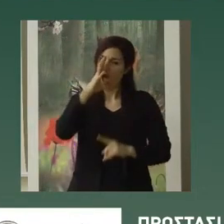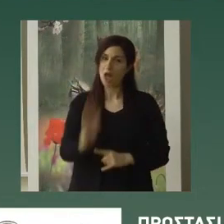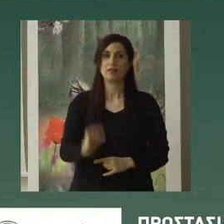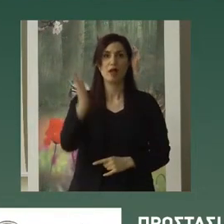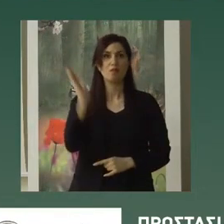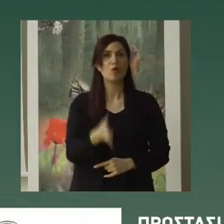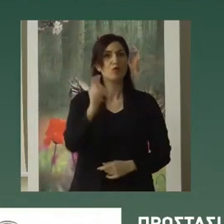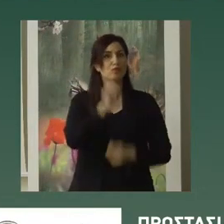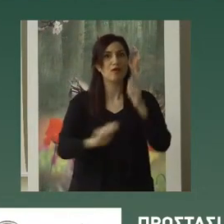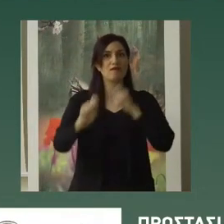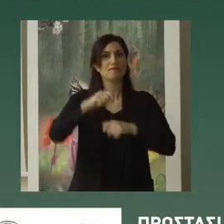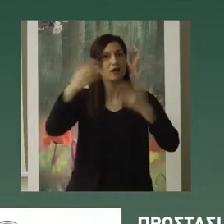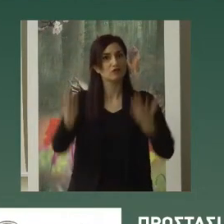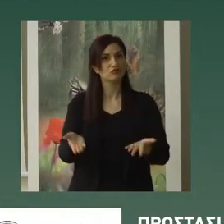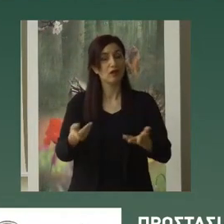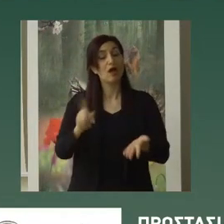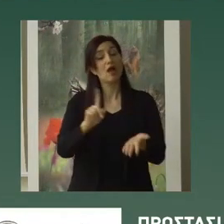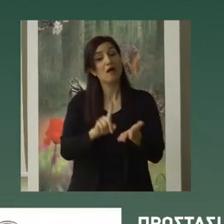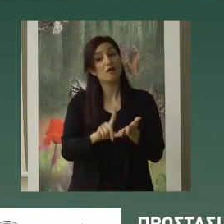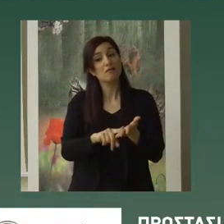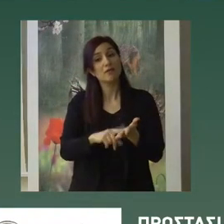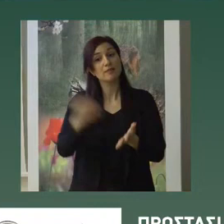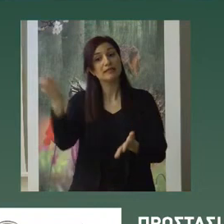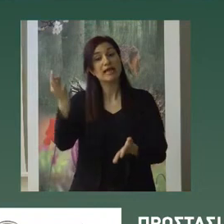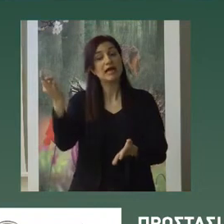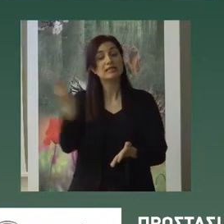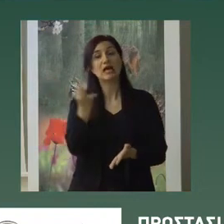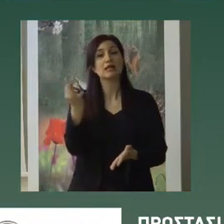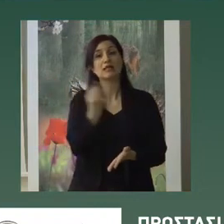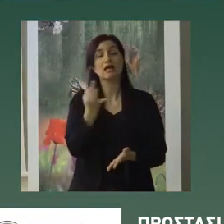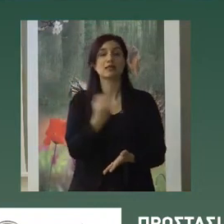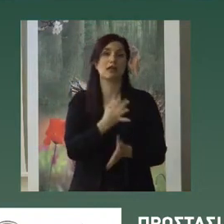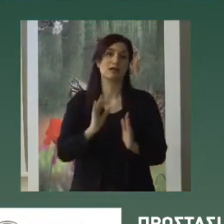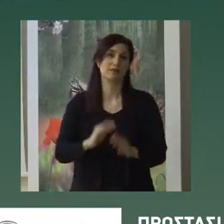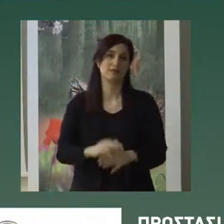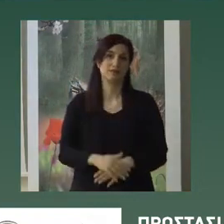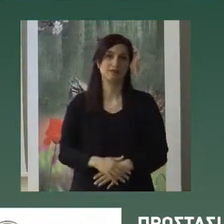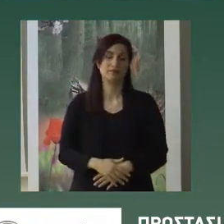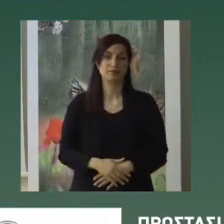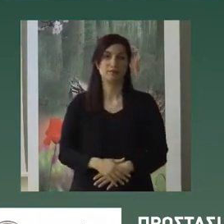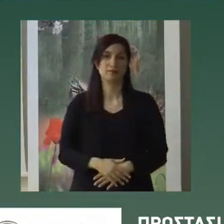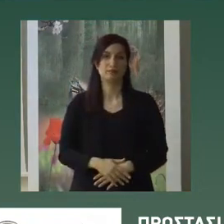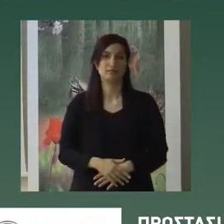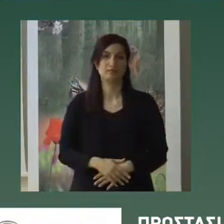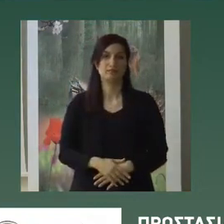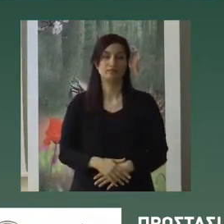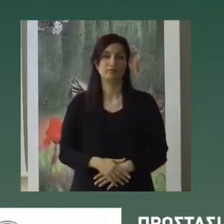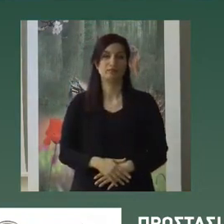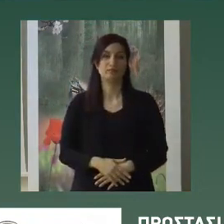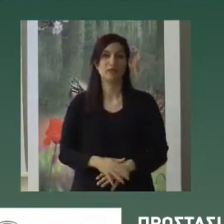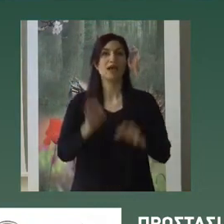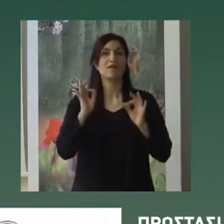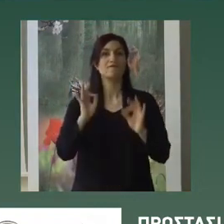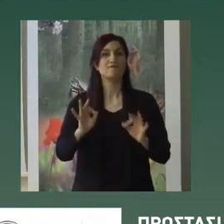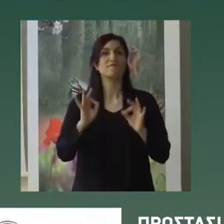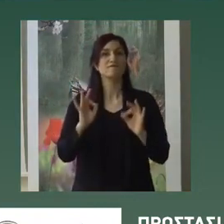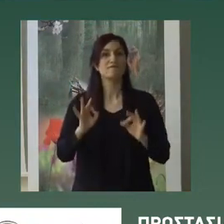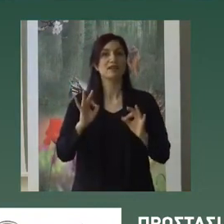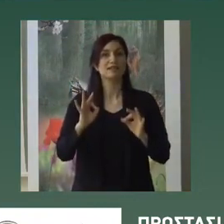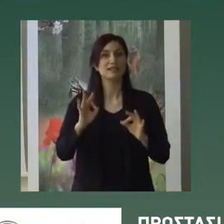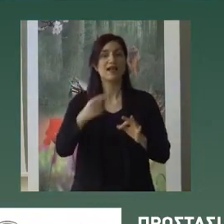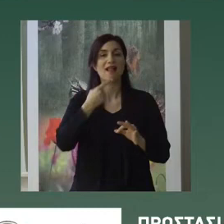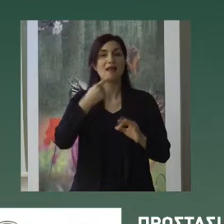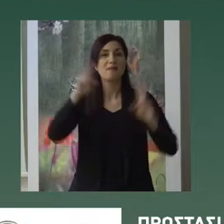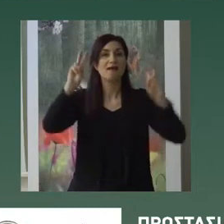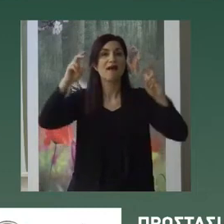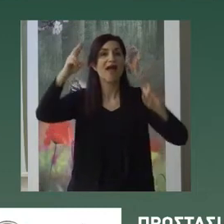συνέπεια στον χρόνο. Είναι δύο πολύ σημαντικές παράμετροι. Και βεβαίως όλο αυτό το σύστημα της αναδιανομής, αυτό που λέμε οι έξυπνοι πόλοι